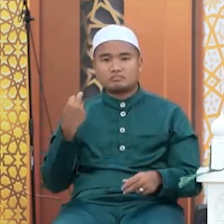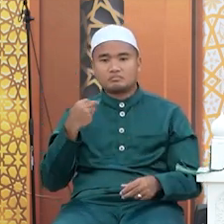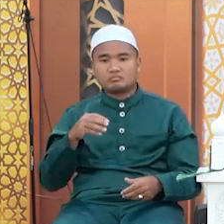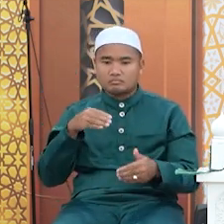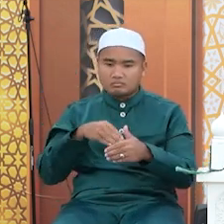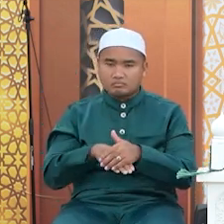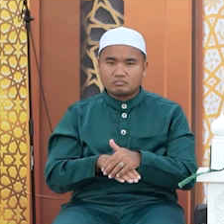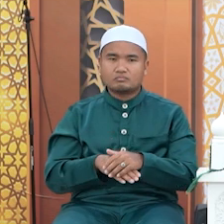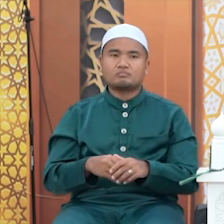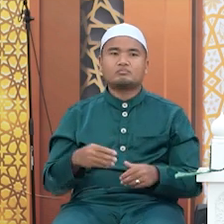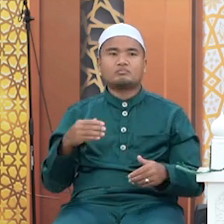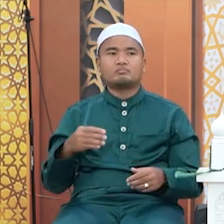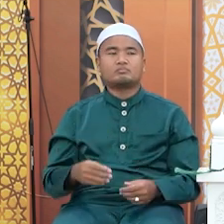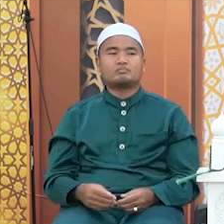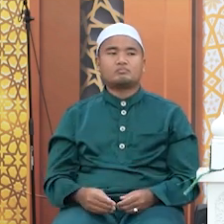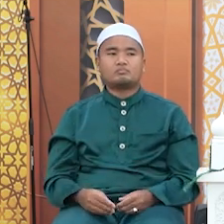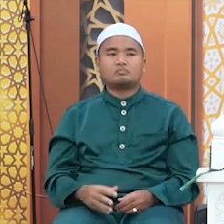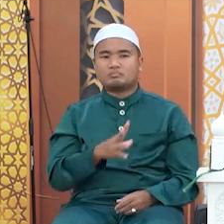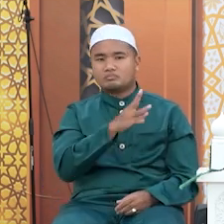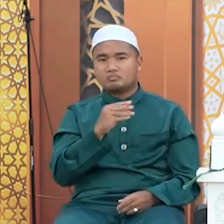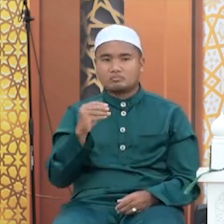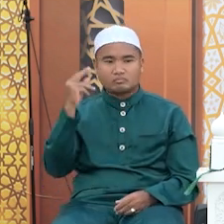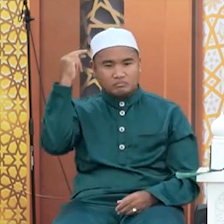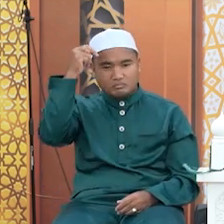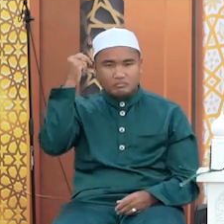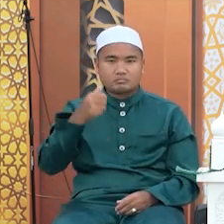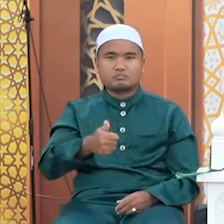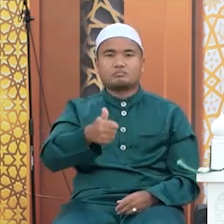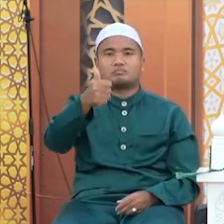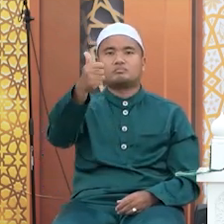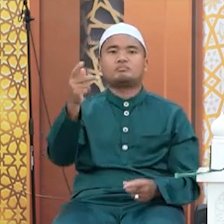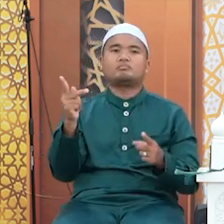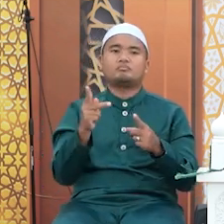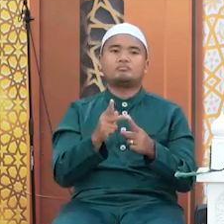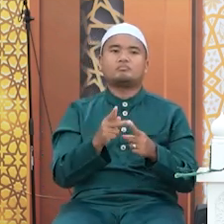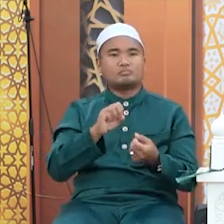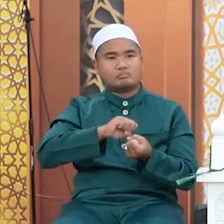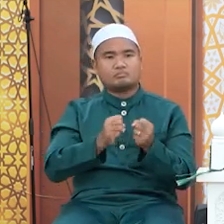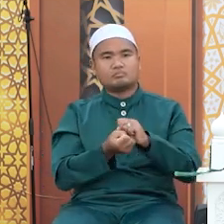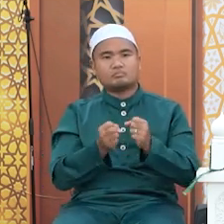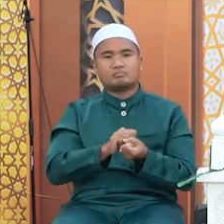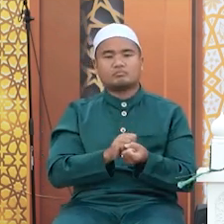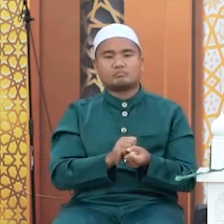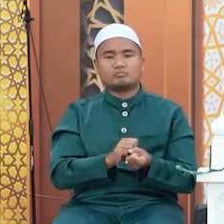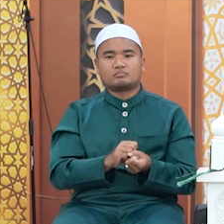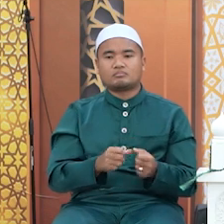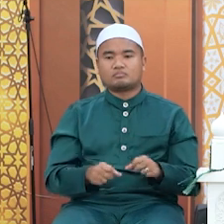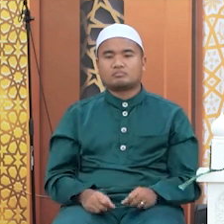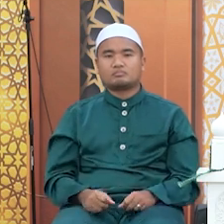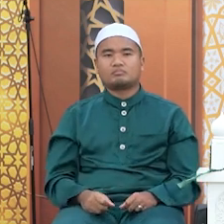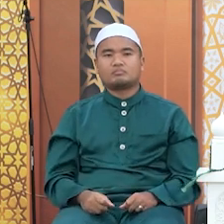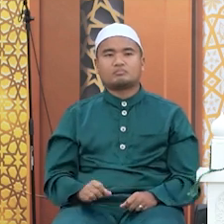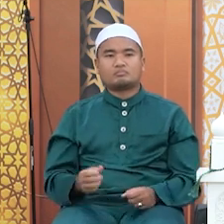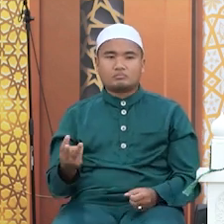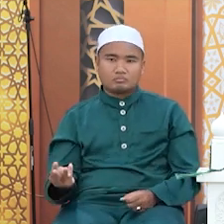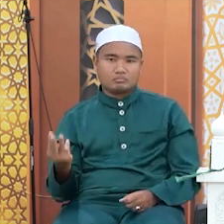beri kredit dan Nabi akan puji supaya orang tu jadi semangat. Rupa siapa dia masuk? Asyaj